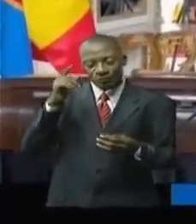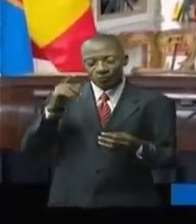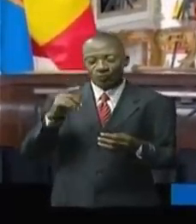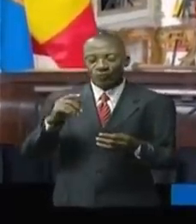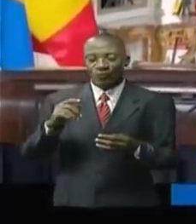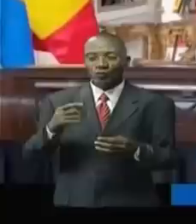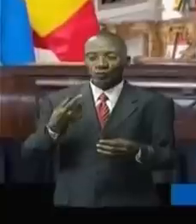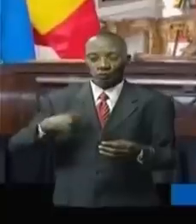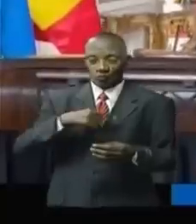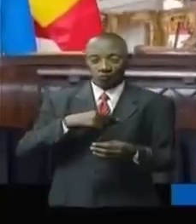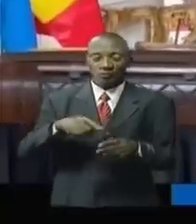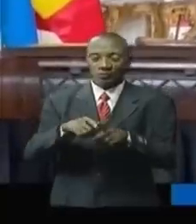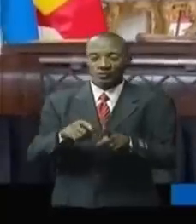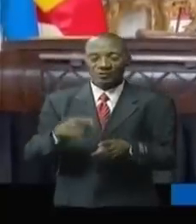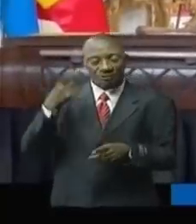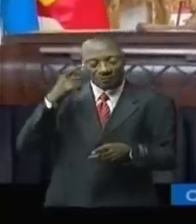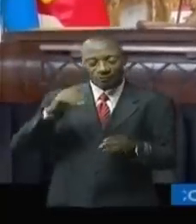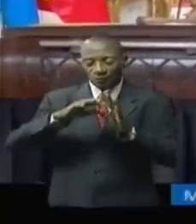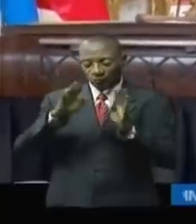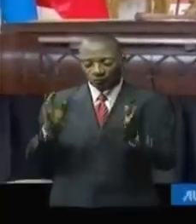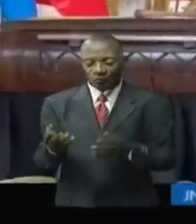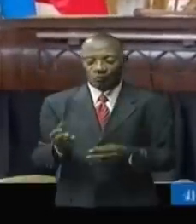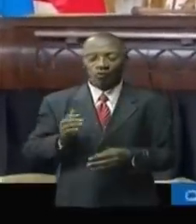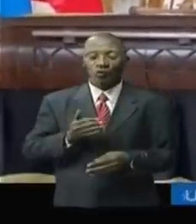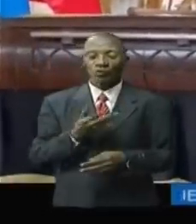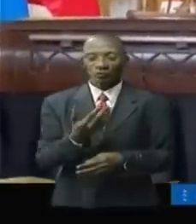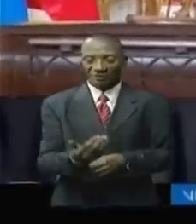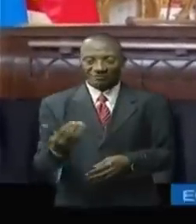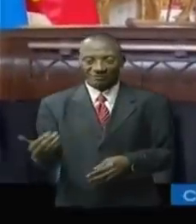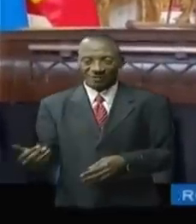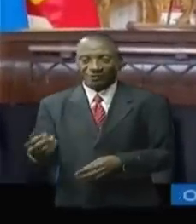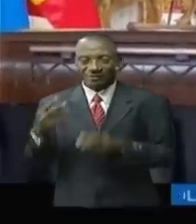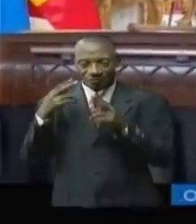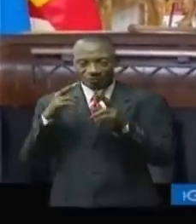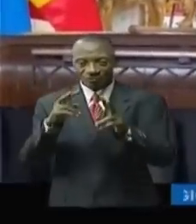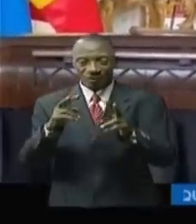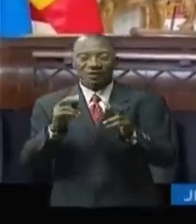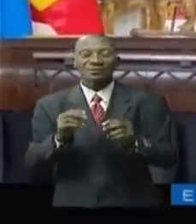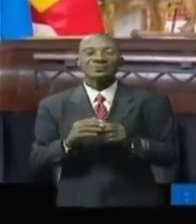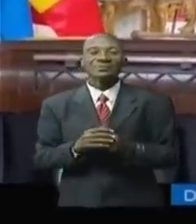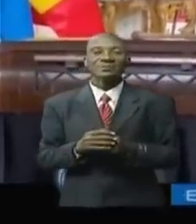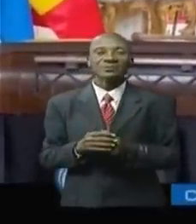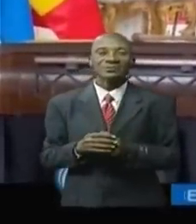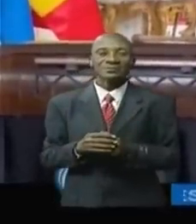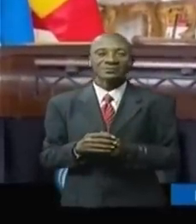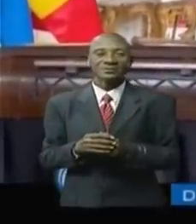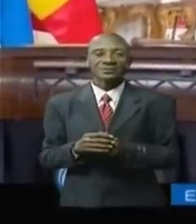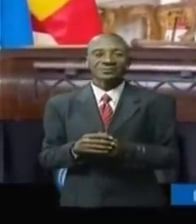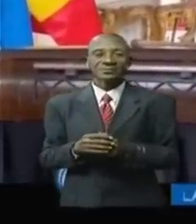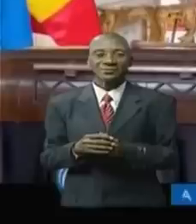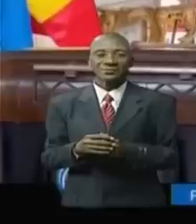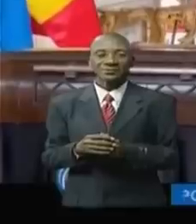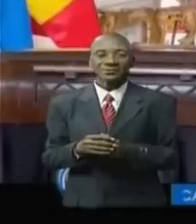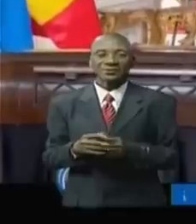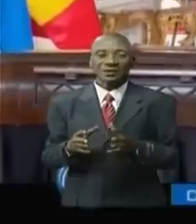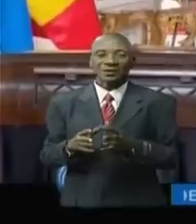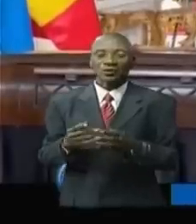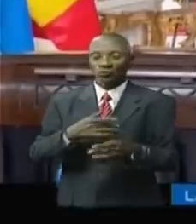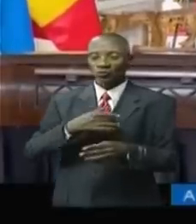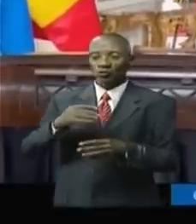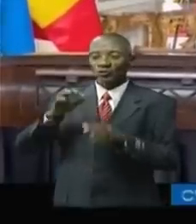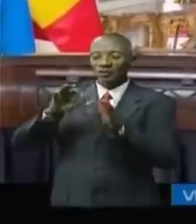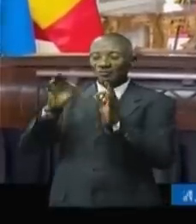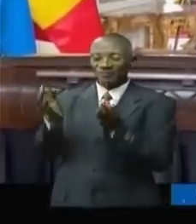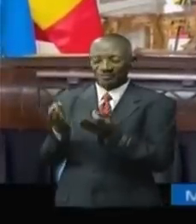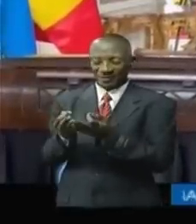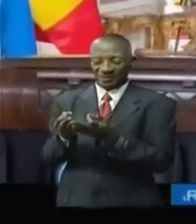Lumumba, au grade de grand officier. Aux côtés de leur famille, le gouvernement de la